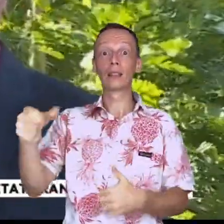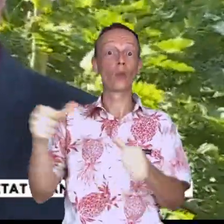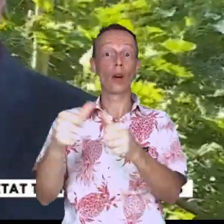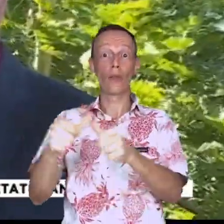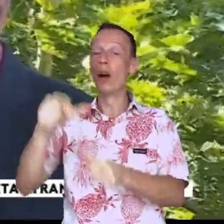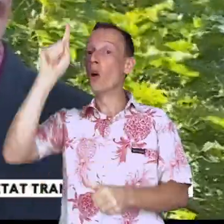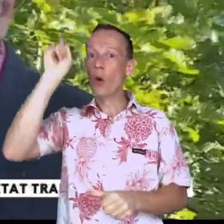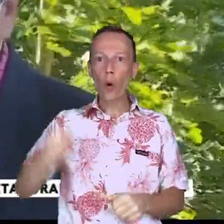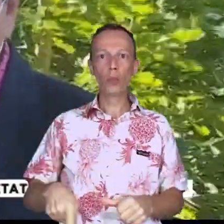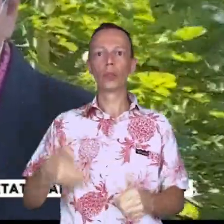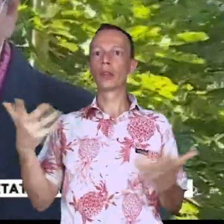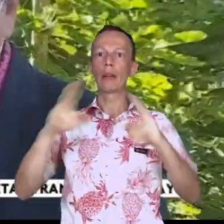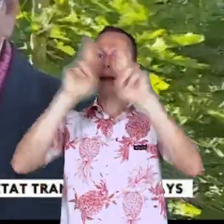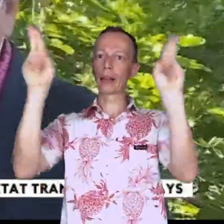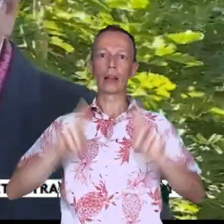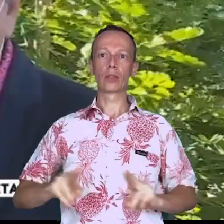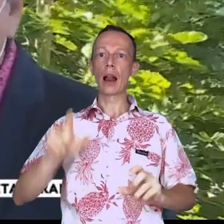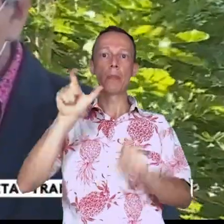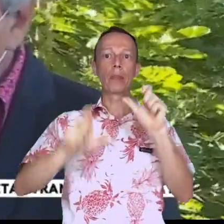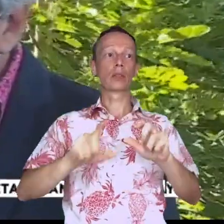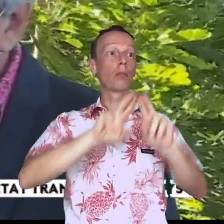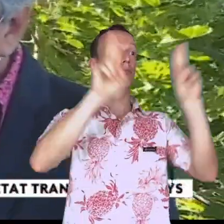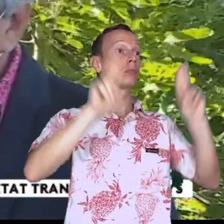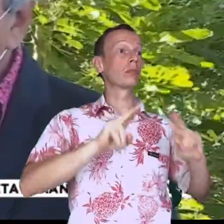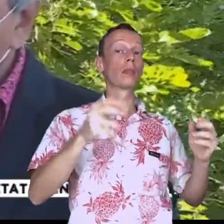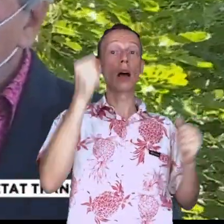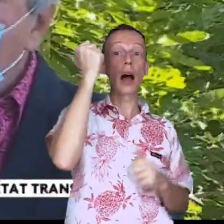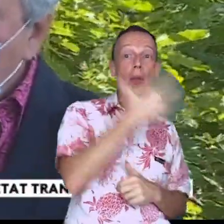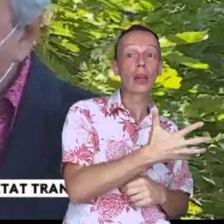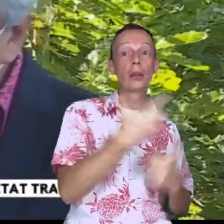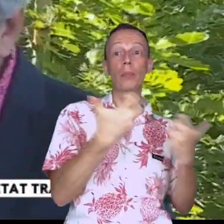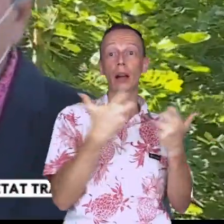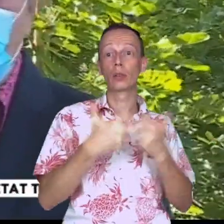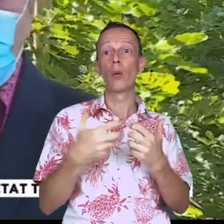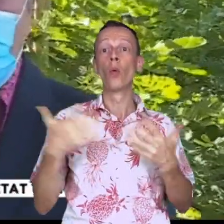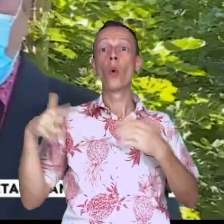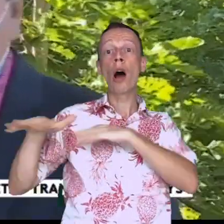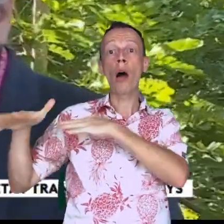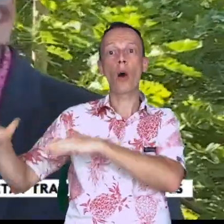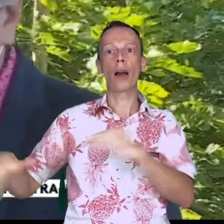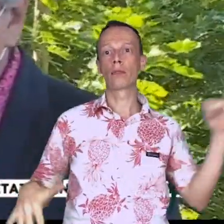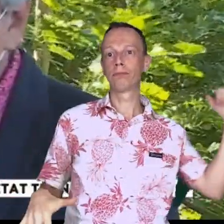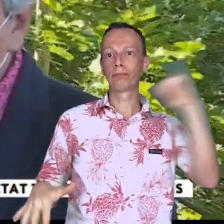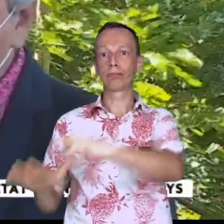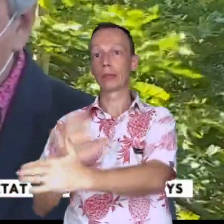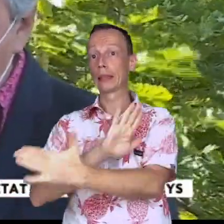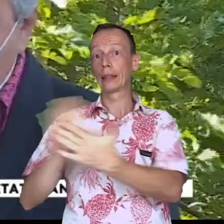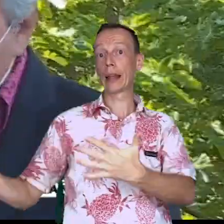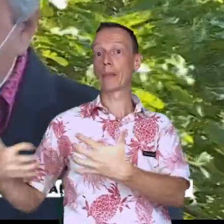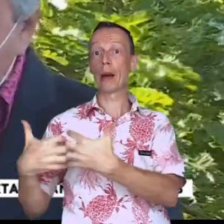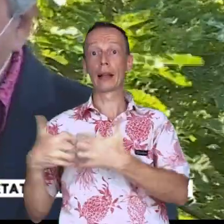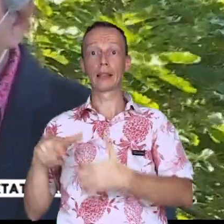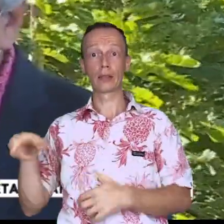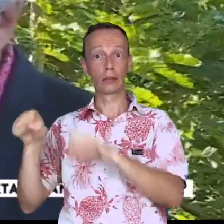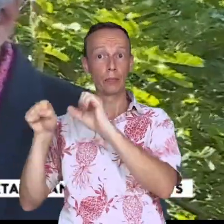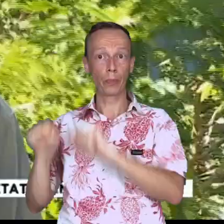que les marquises soient aussi un intérêt touristique dans le cadre du circuit de ces touristes.